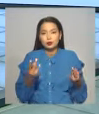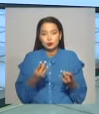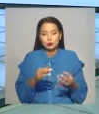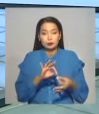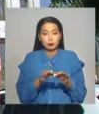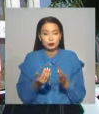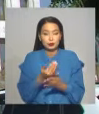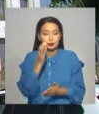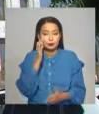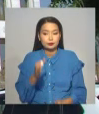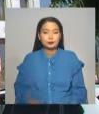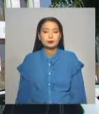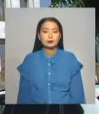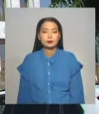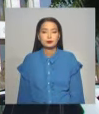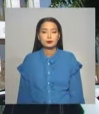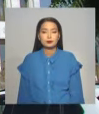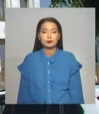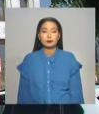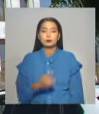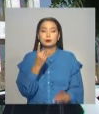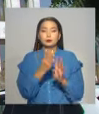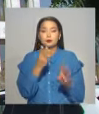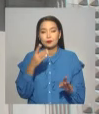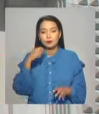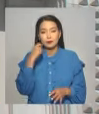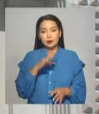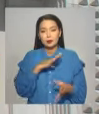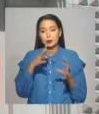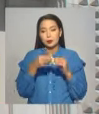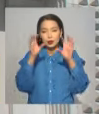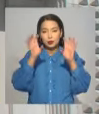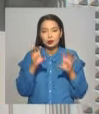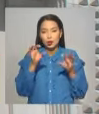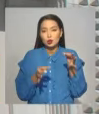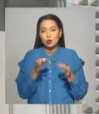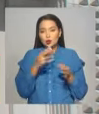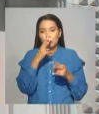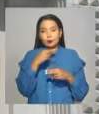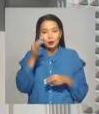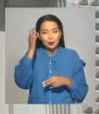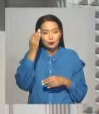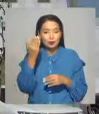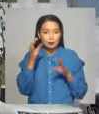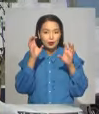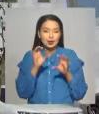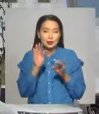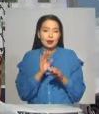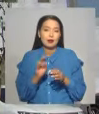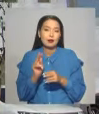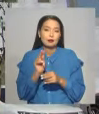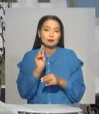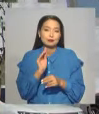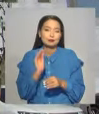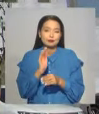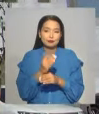коллег. Первым делом президент подвел итоги работы Конституционного суда. Напомню, после поправок в Конституцию в него может